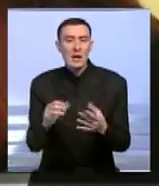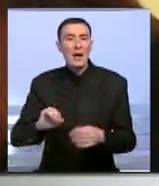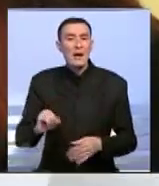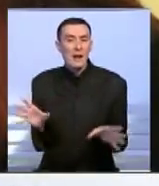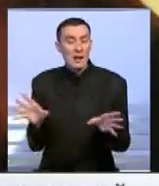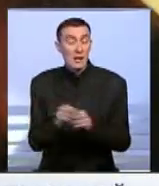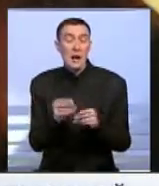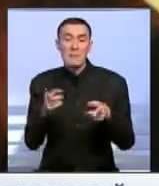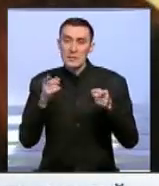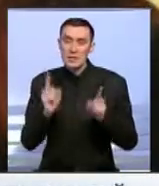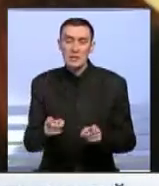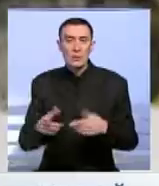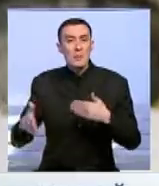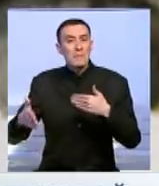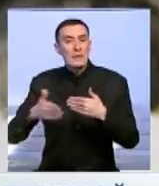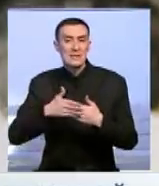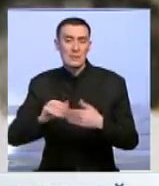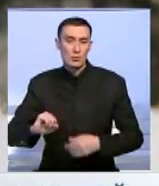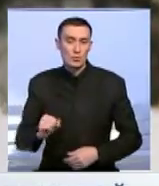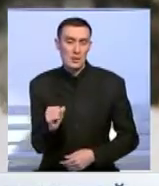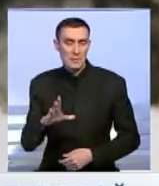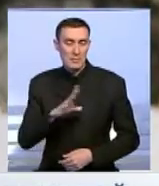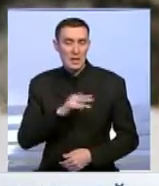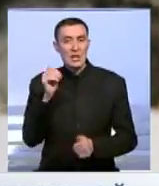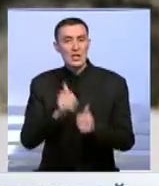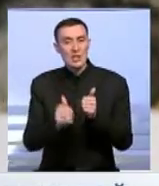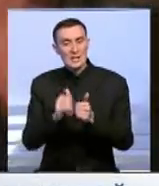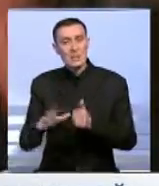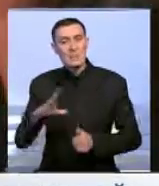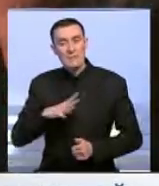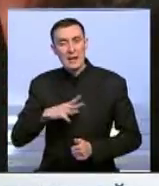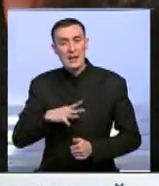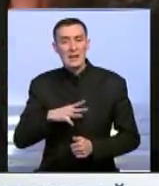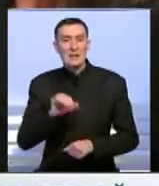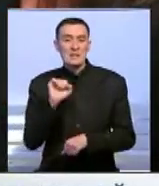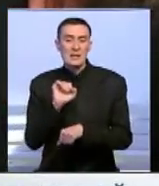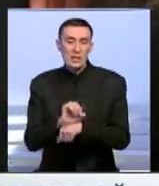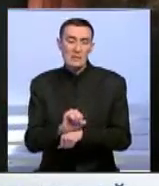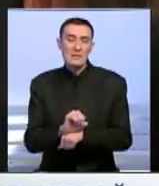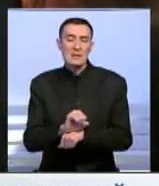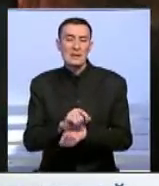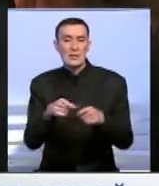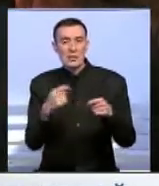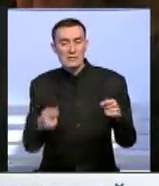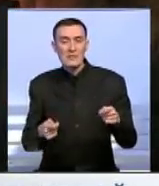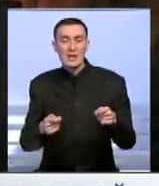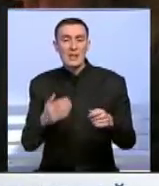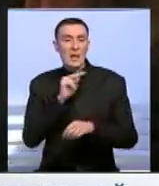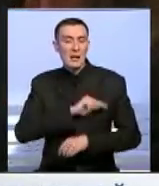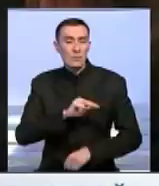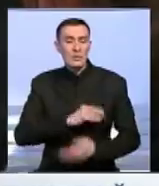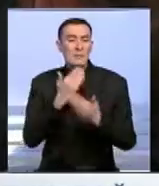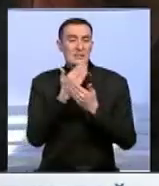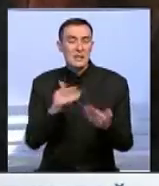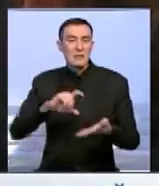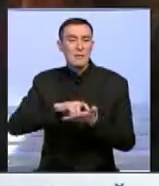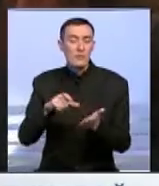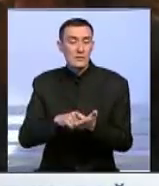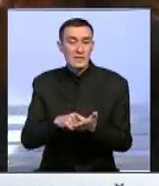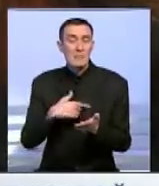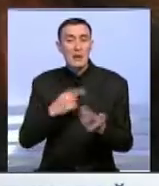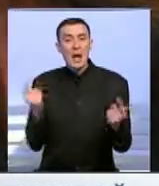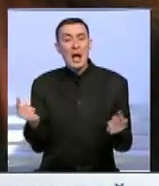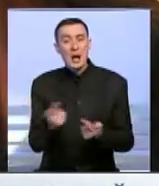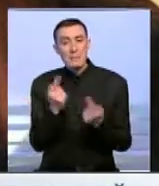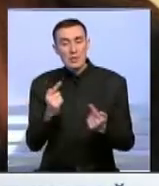а по-настоящему близкими друзьями. Часто случалось так, что мы задерживались на работе и оставались последними в офисе. Тогда мы обычно